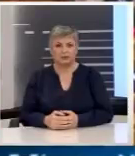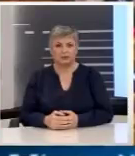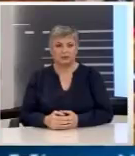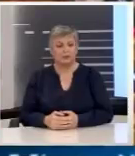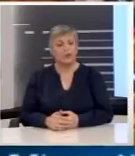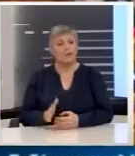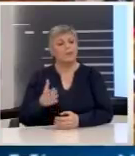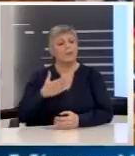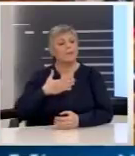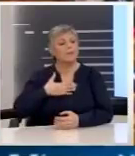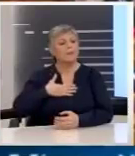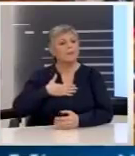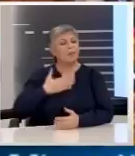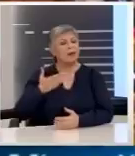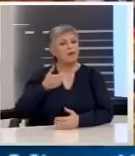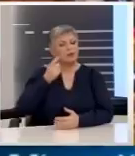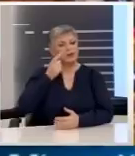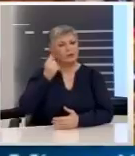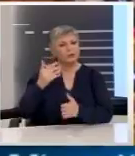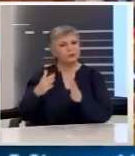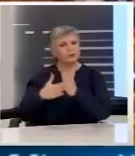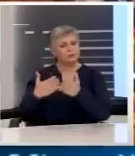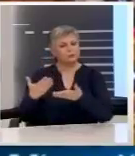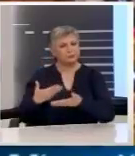Ευχαριστώ, κύριε Πρόεδρε.